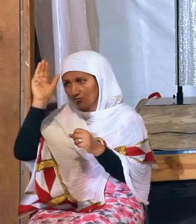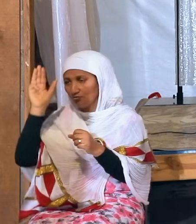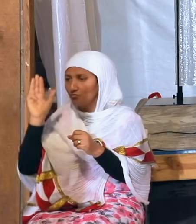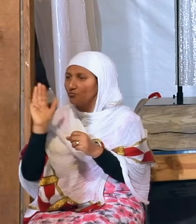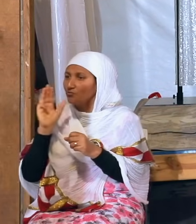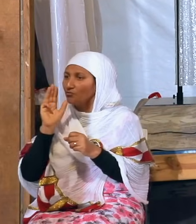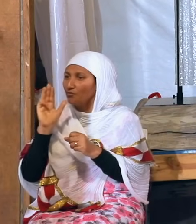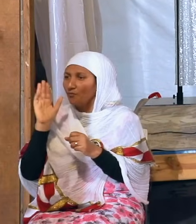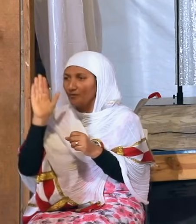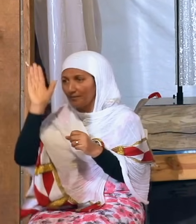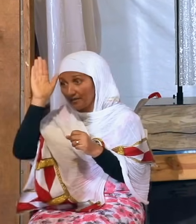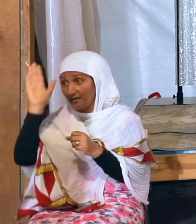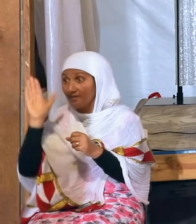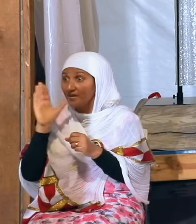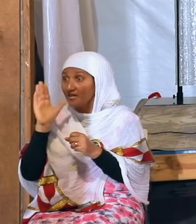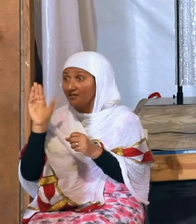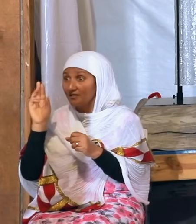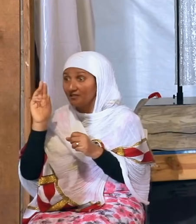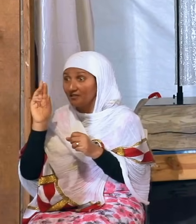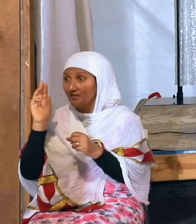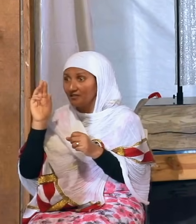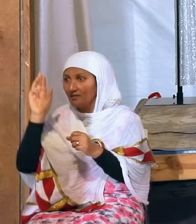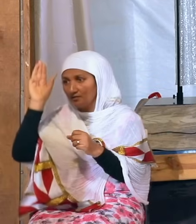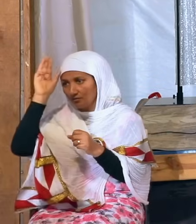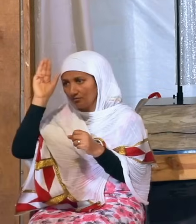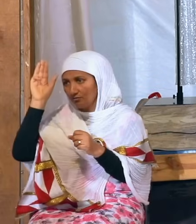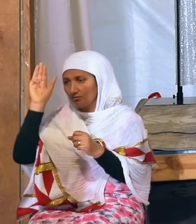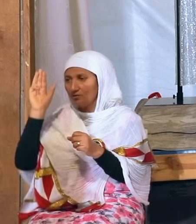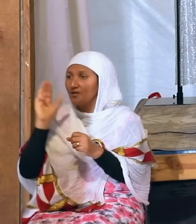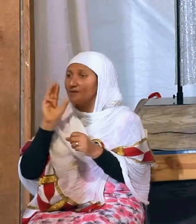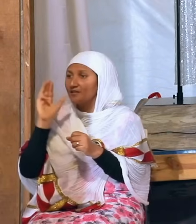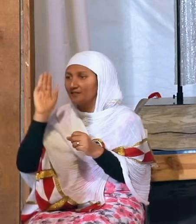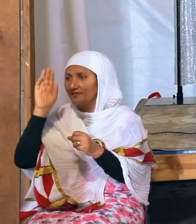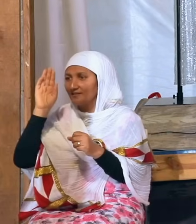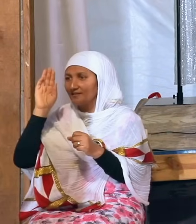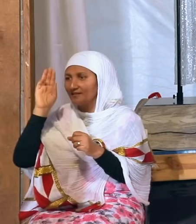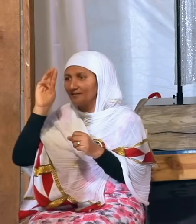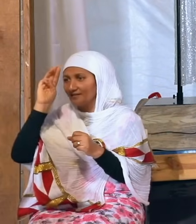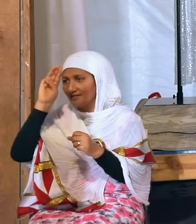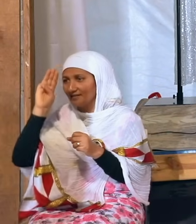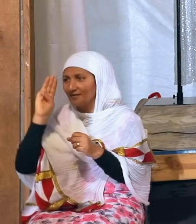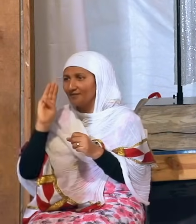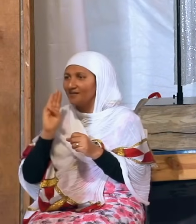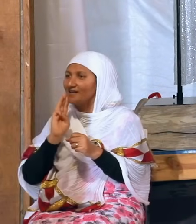ዝንባሌ በልጆቻችን ዘንድ አለ። እንዲህ አይነት ችግሮችን እንዴት ልንፈታ እንችላለን የሚልና